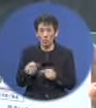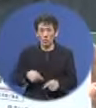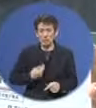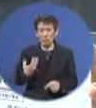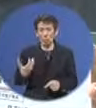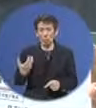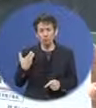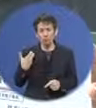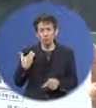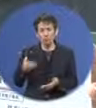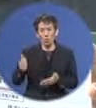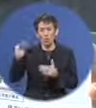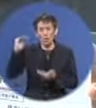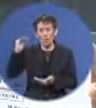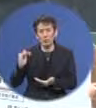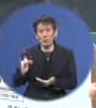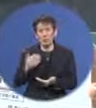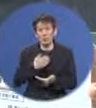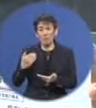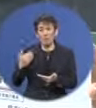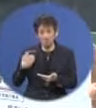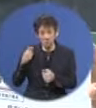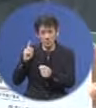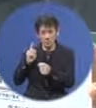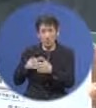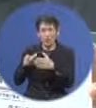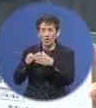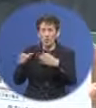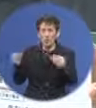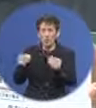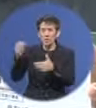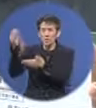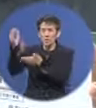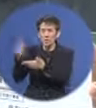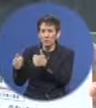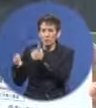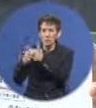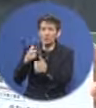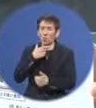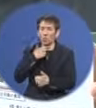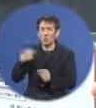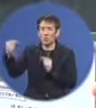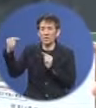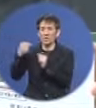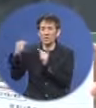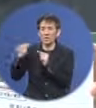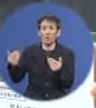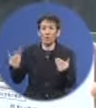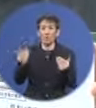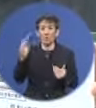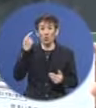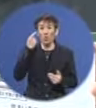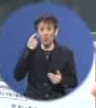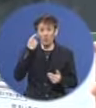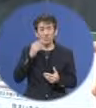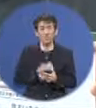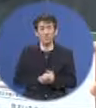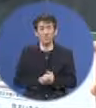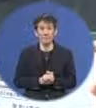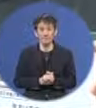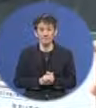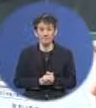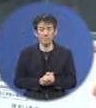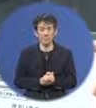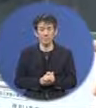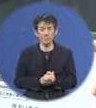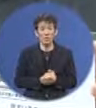が少なくなるように国にもうちょっと面倒見てもらいたいというような働きかけはしていかないといけないと思いますね。でそこに